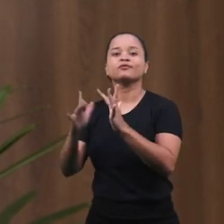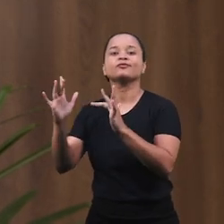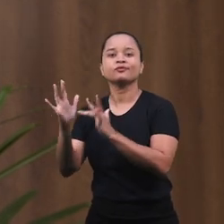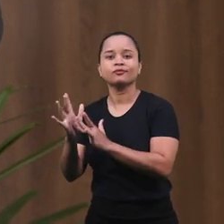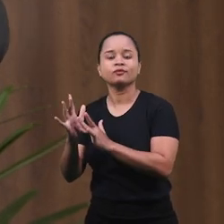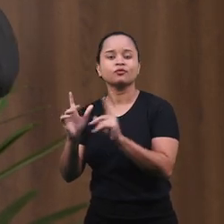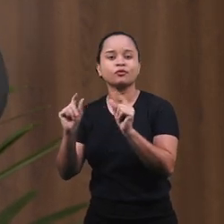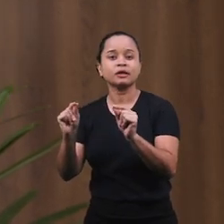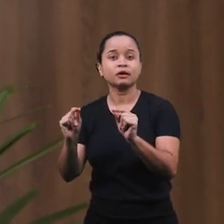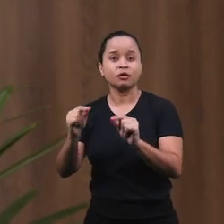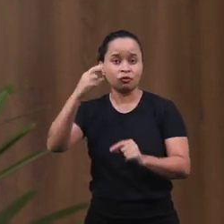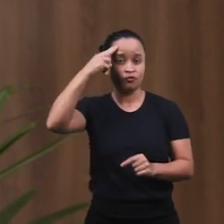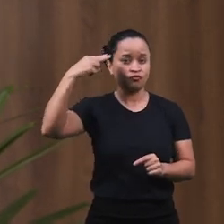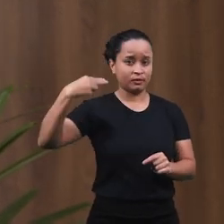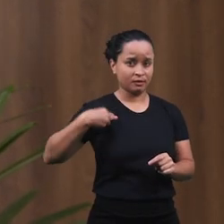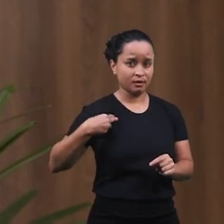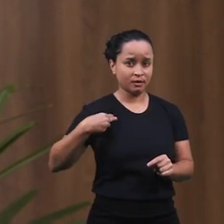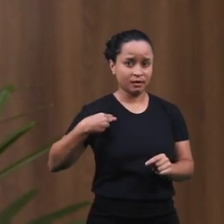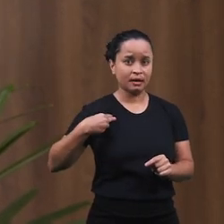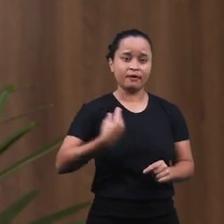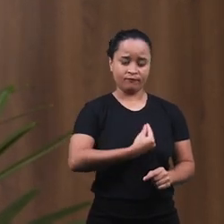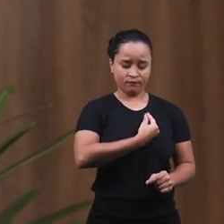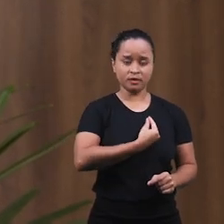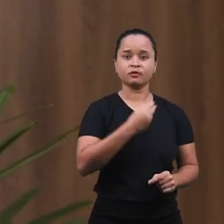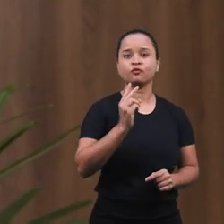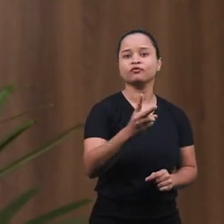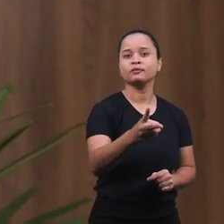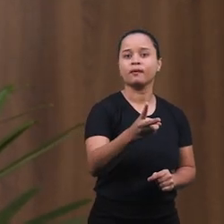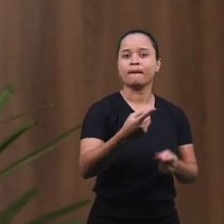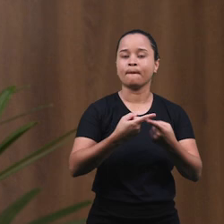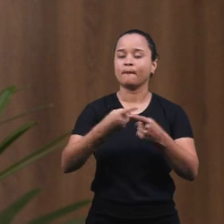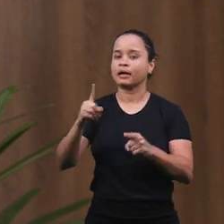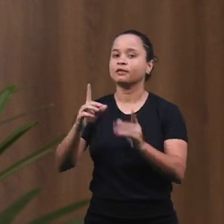a été épargnée. Il a eu une survie. Le